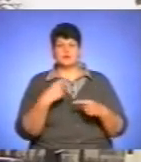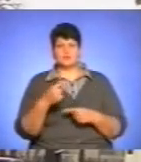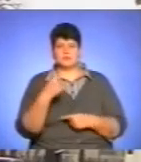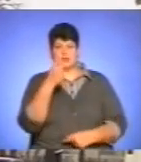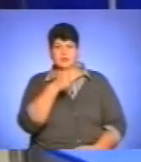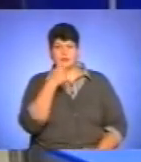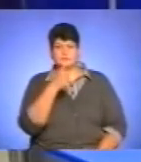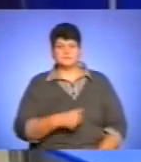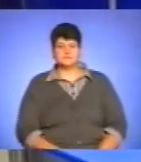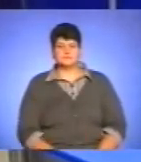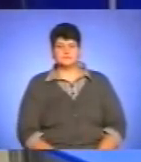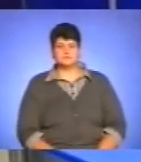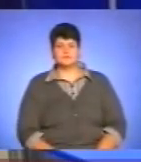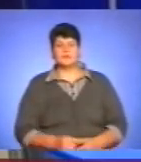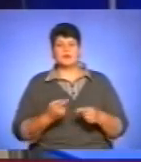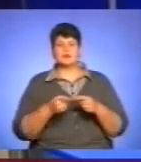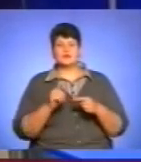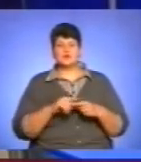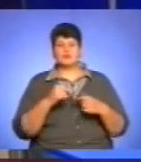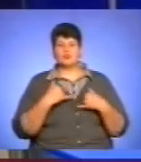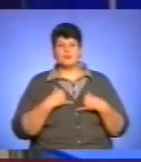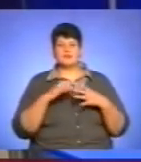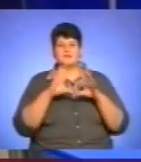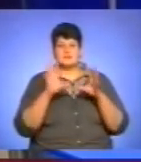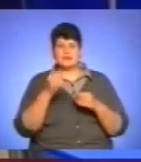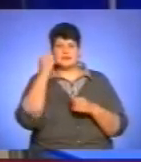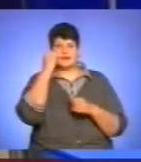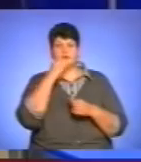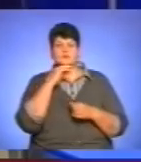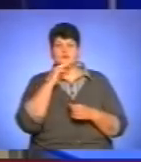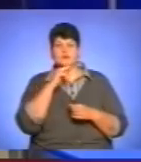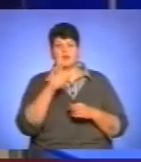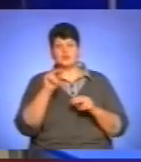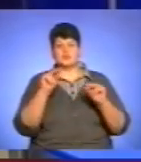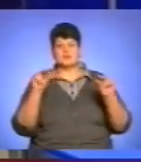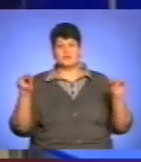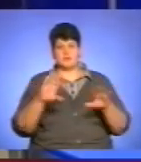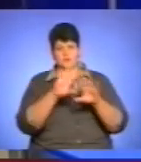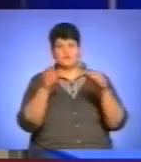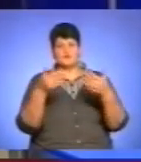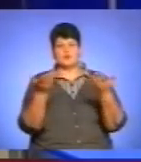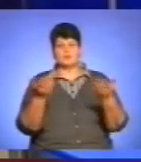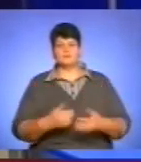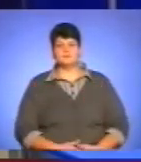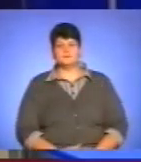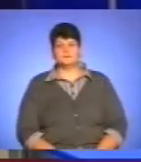На цьому у мене все. Дякую за увагу і хай щастить вам у всьому!